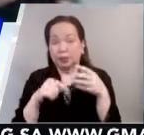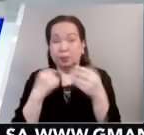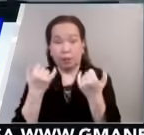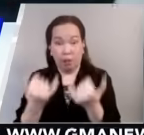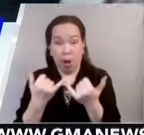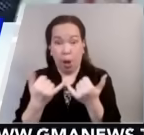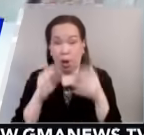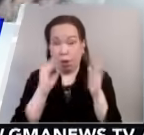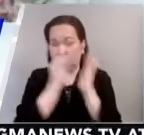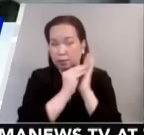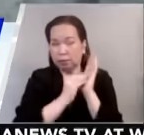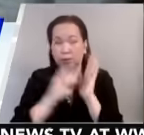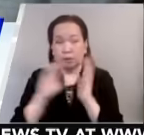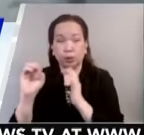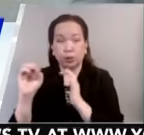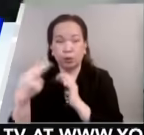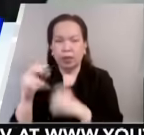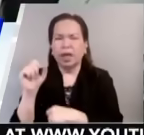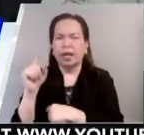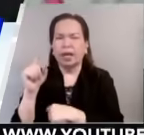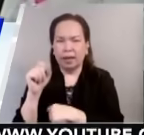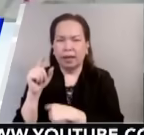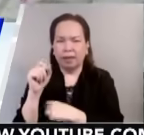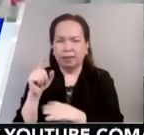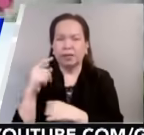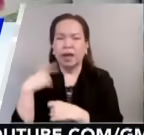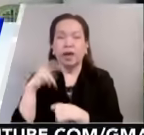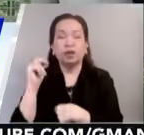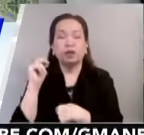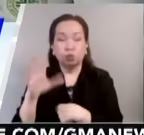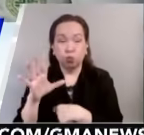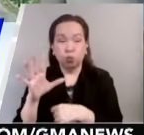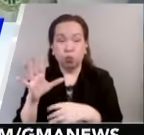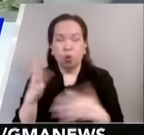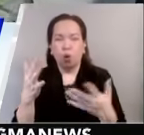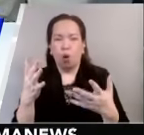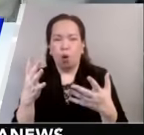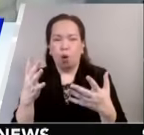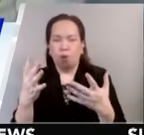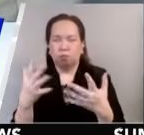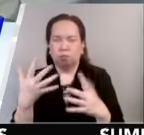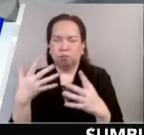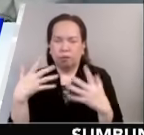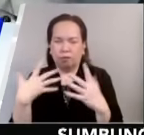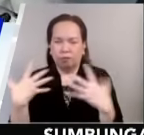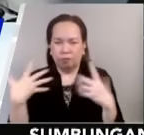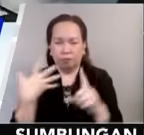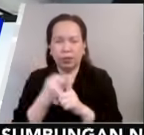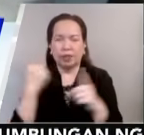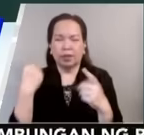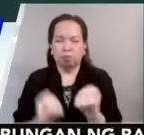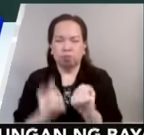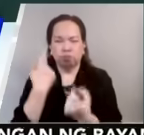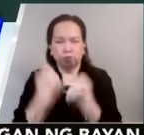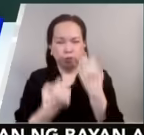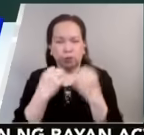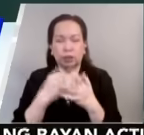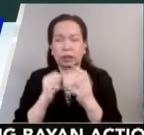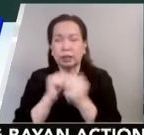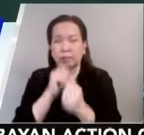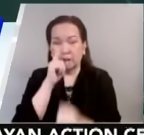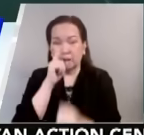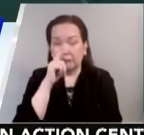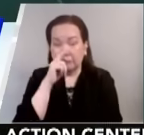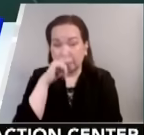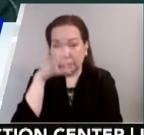laing ang bagong naitalang mga biktima ng paputo kasama ang isang lalaking L na taong gulang sa Cagayan Valley